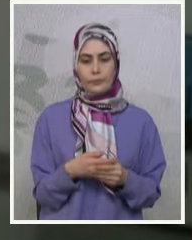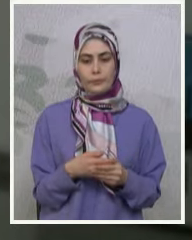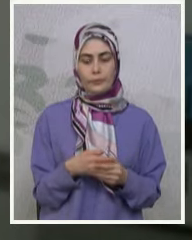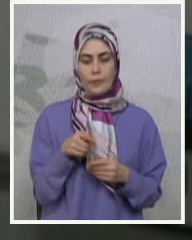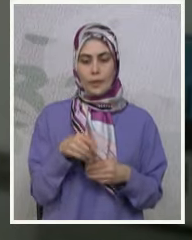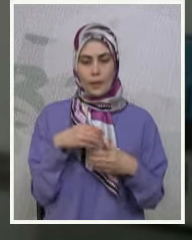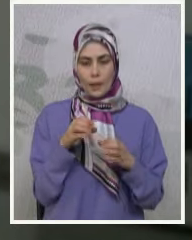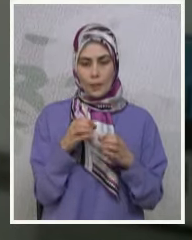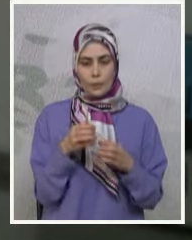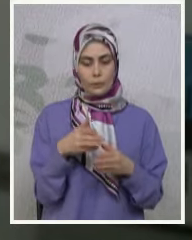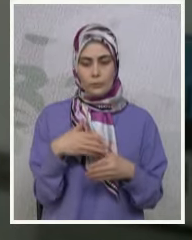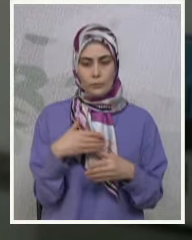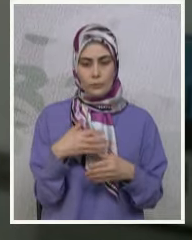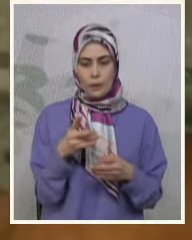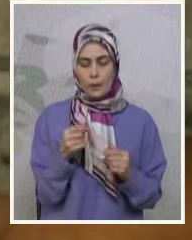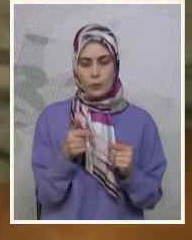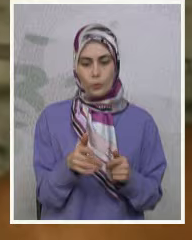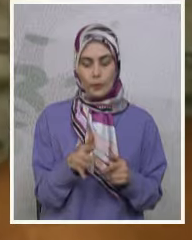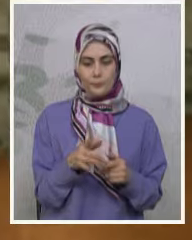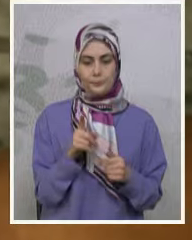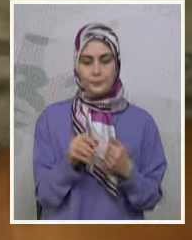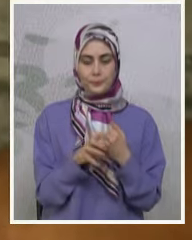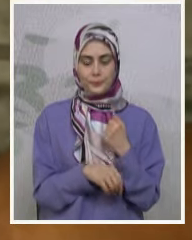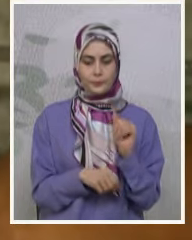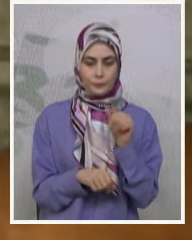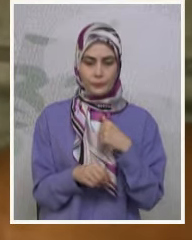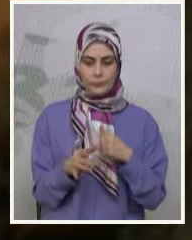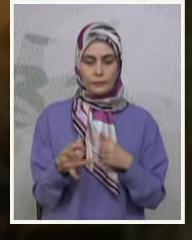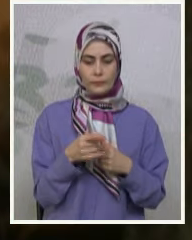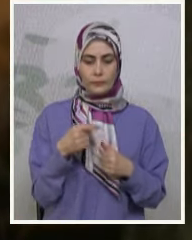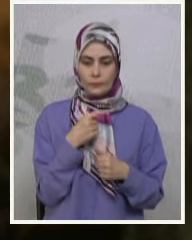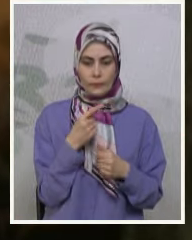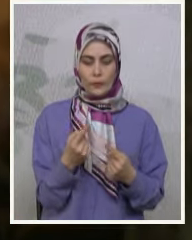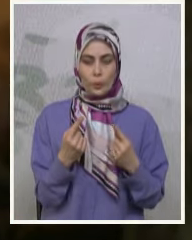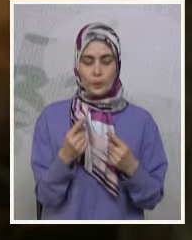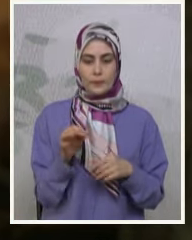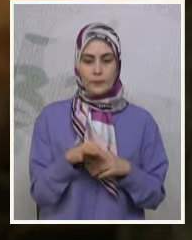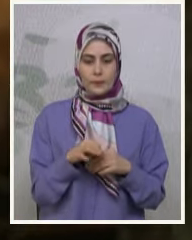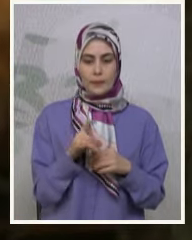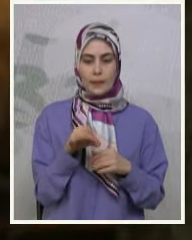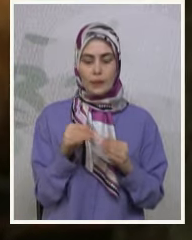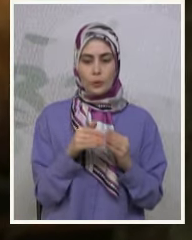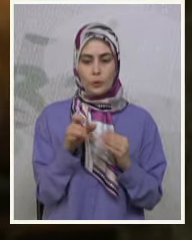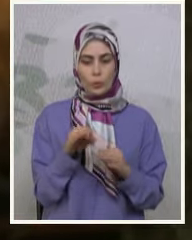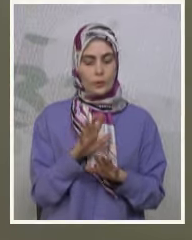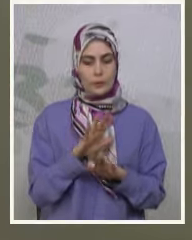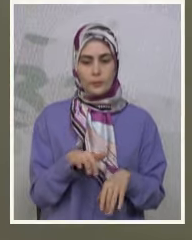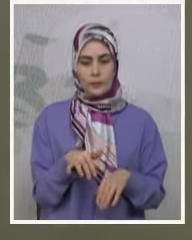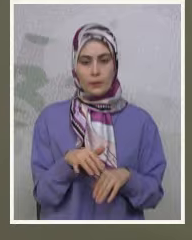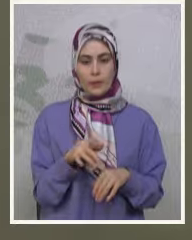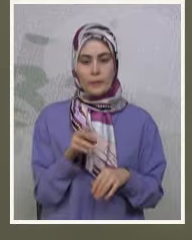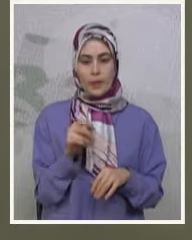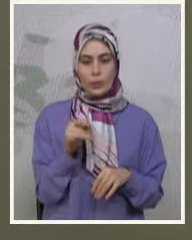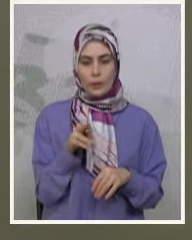референтных лабораторий не поступало. За последние годы в регионе крупных вспышек заболеваний среди домашнего скота также не выявлено